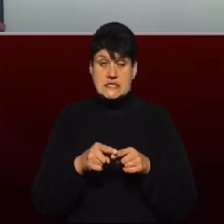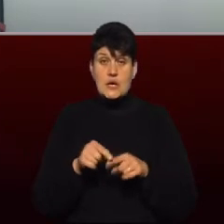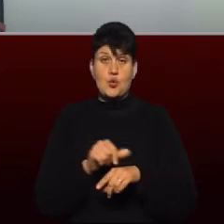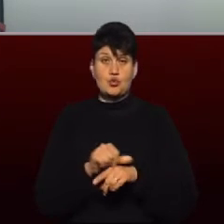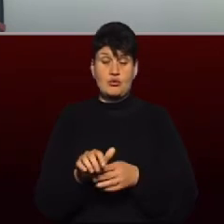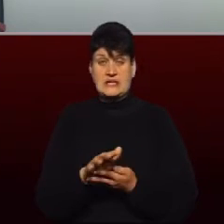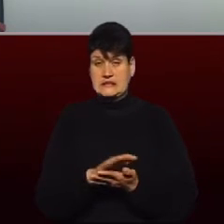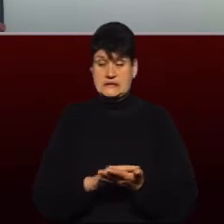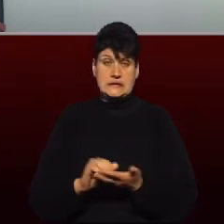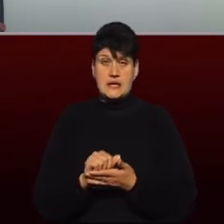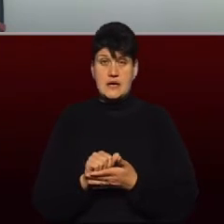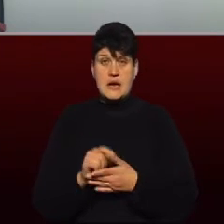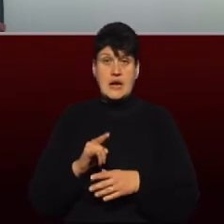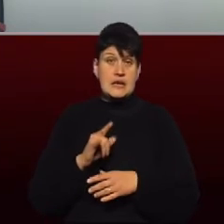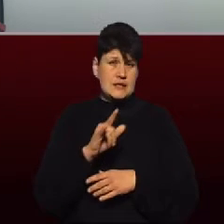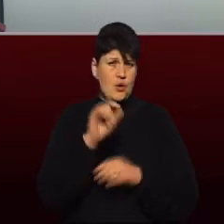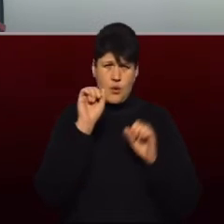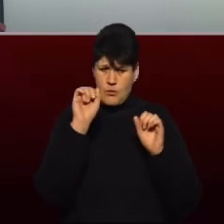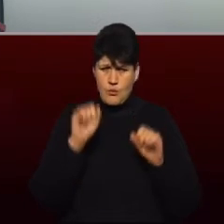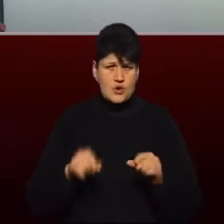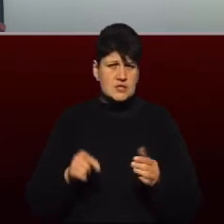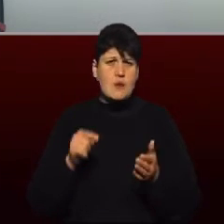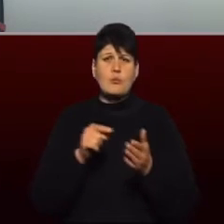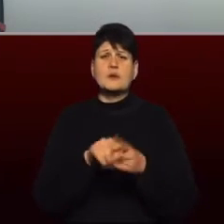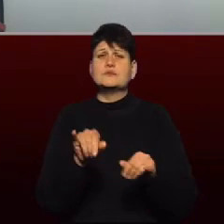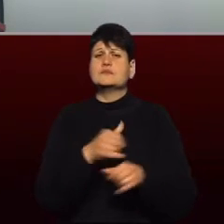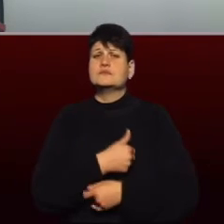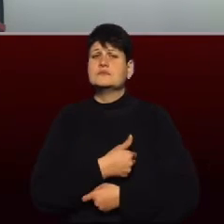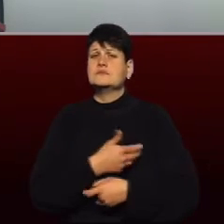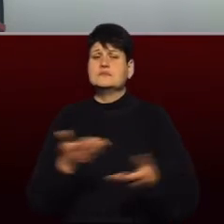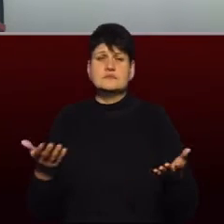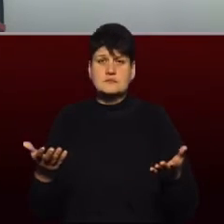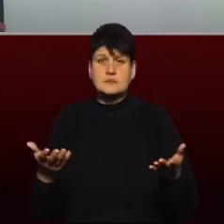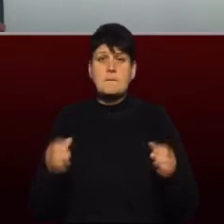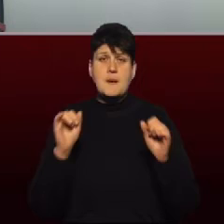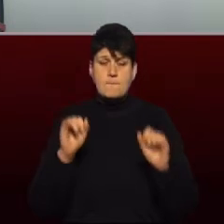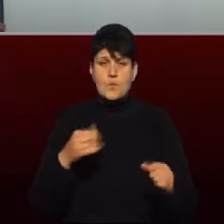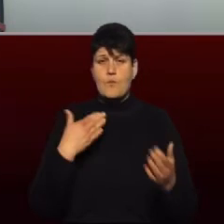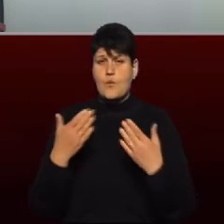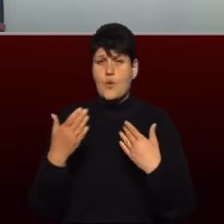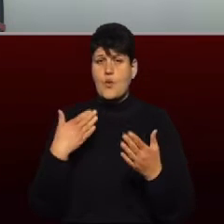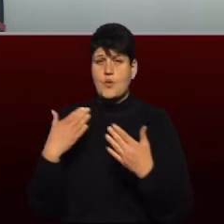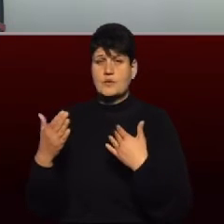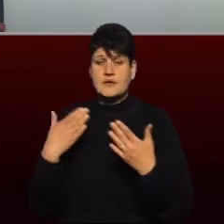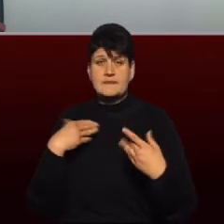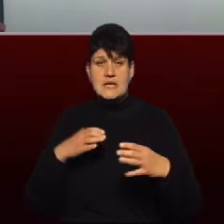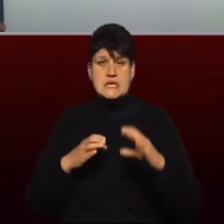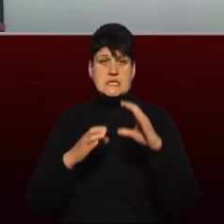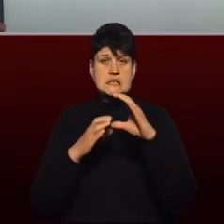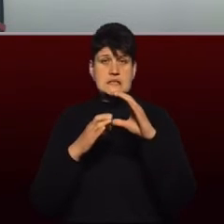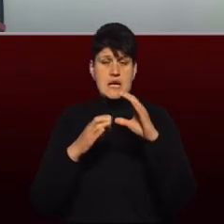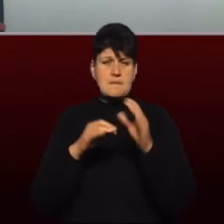можна попасти в будь-яку точку, ми можемо комунікувати по скайпу з представниками різних культур,